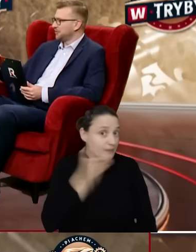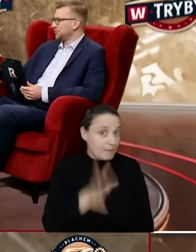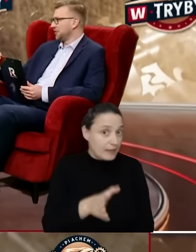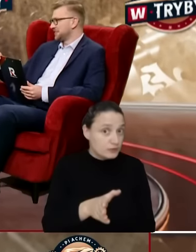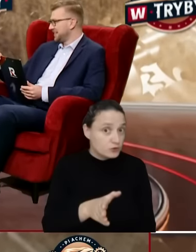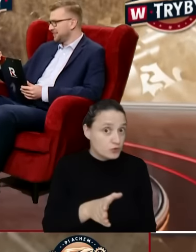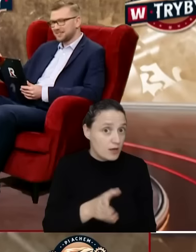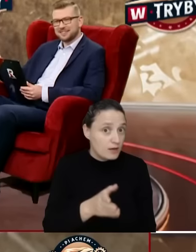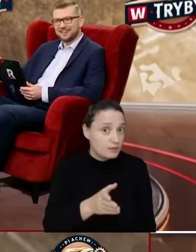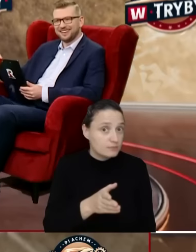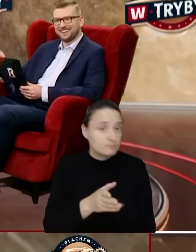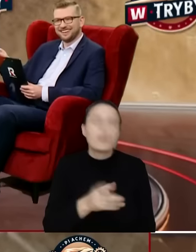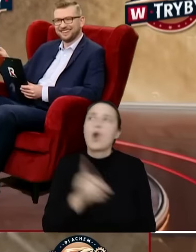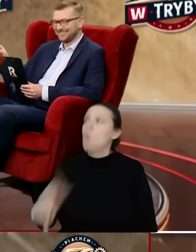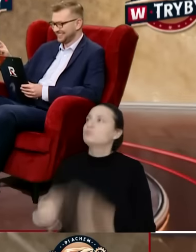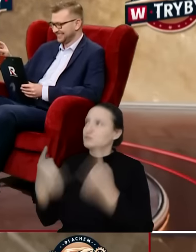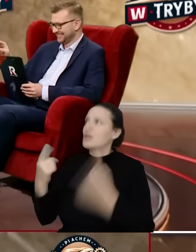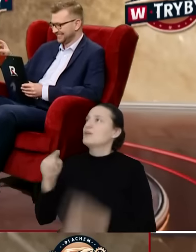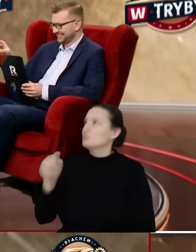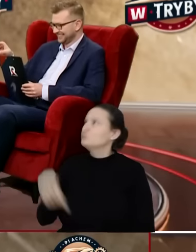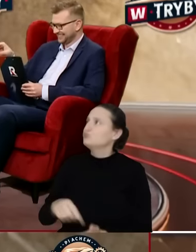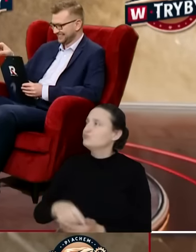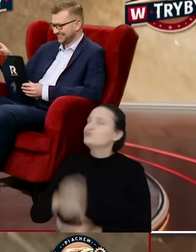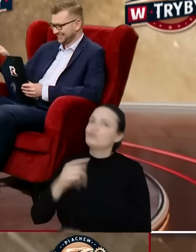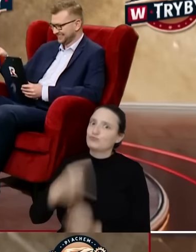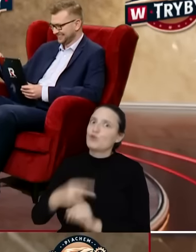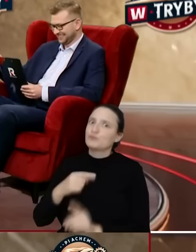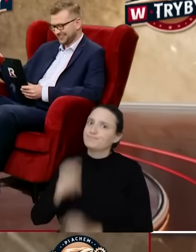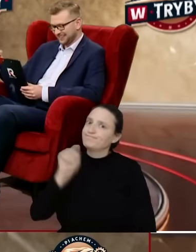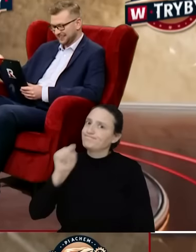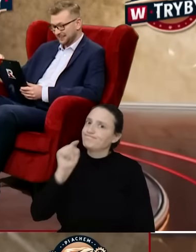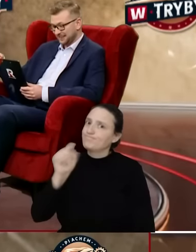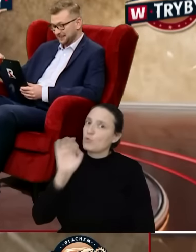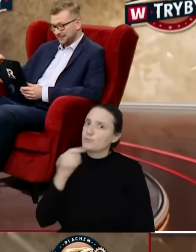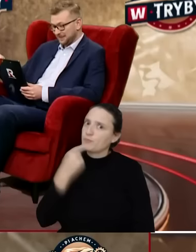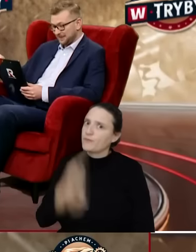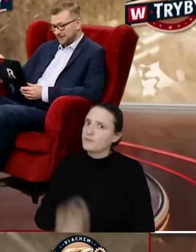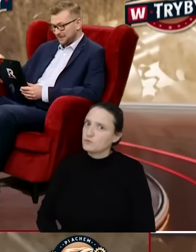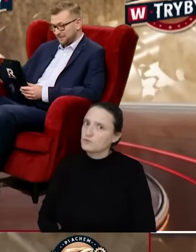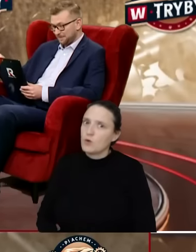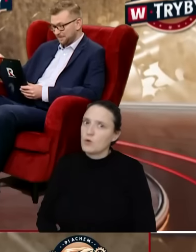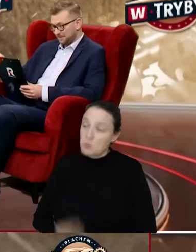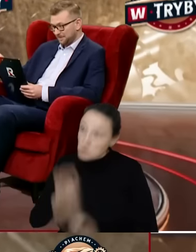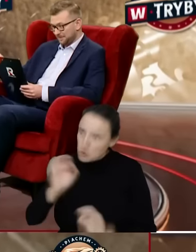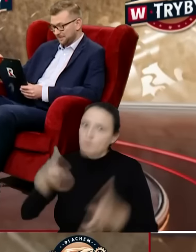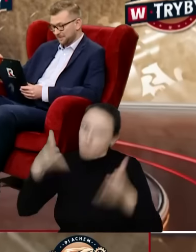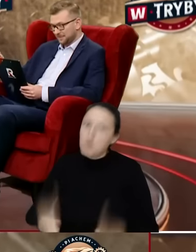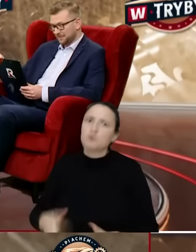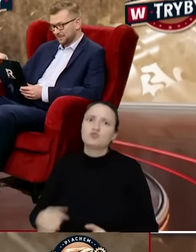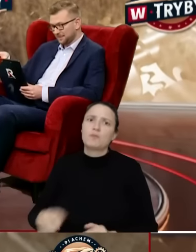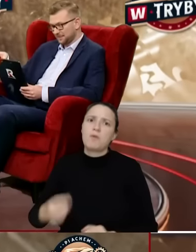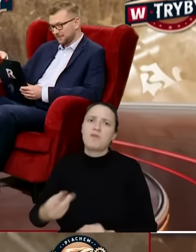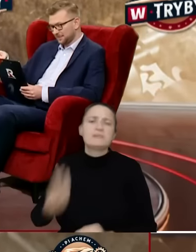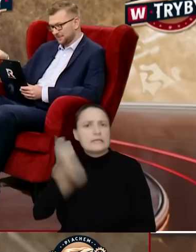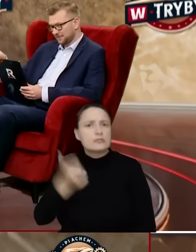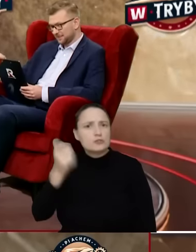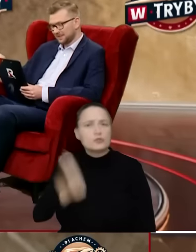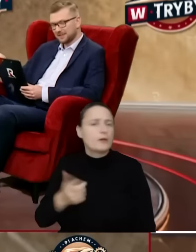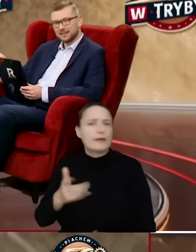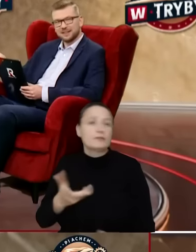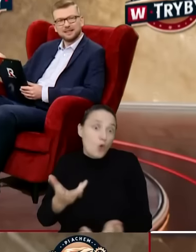myślę, przekonujące. Ale to w sumie pozytywne, że nie został podniesiony. To jest, słuchaj, to jest takie trzymające przy